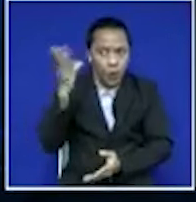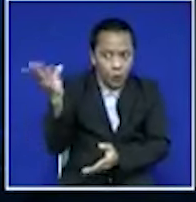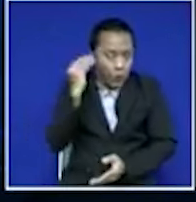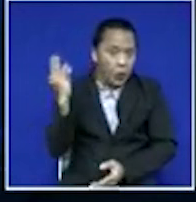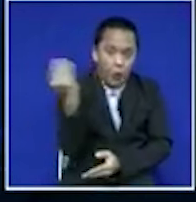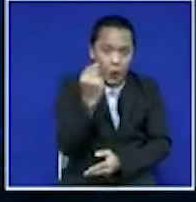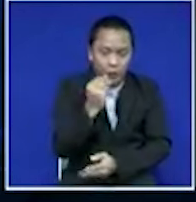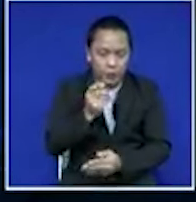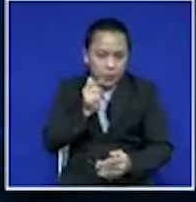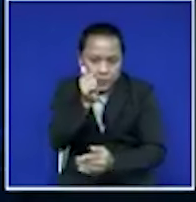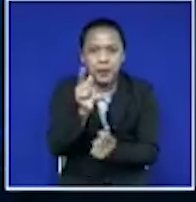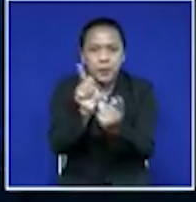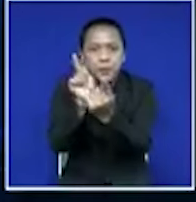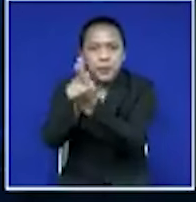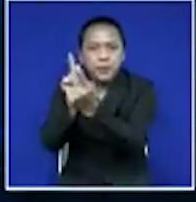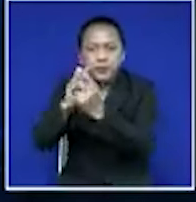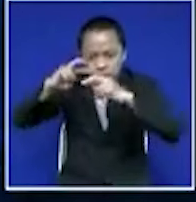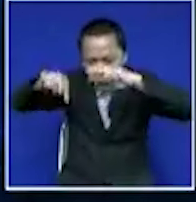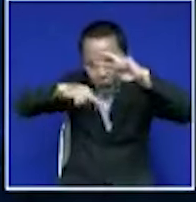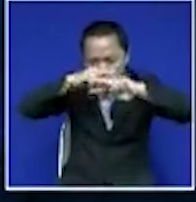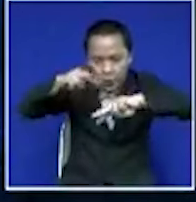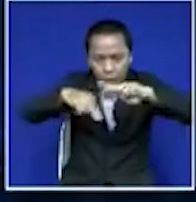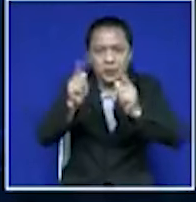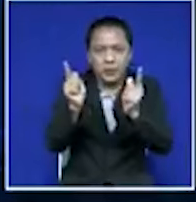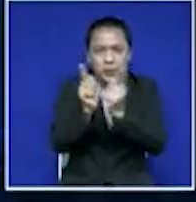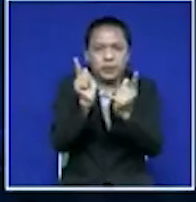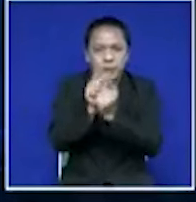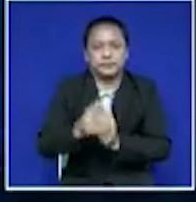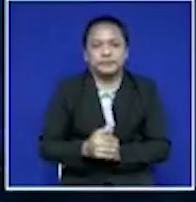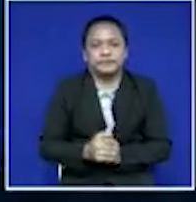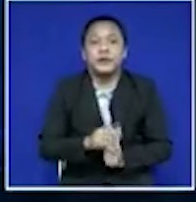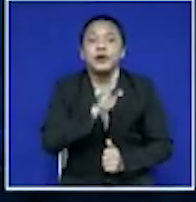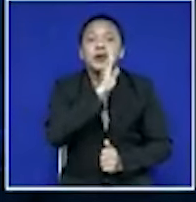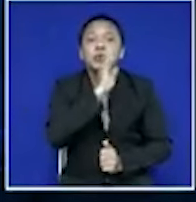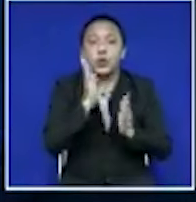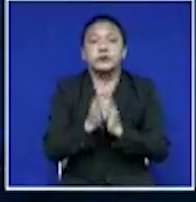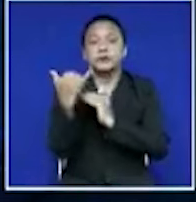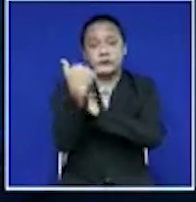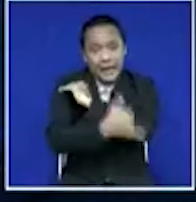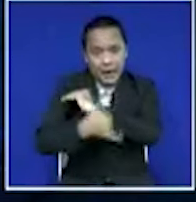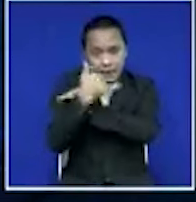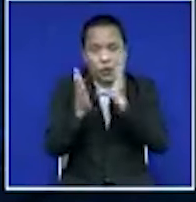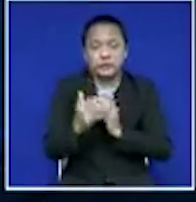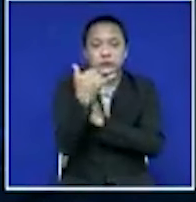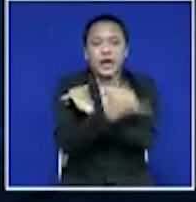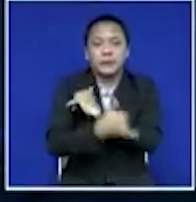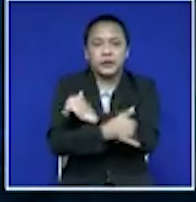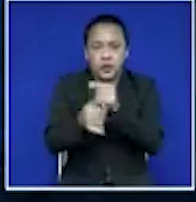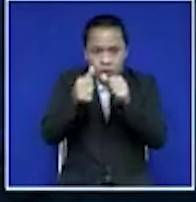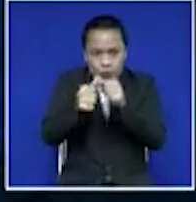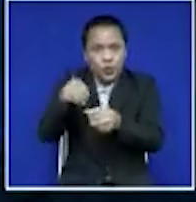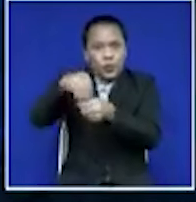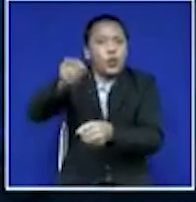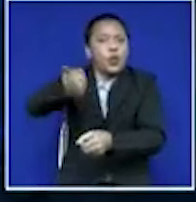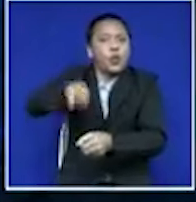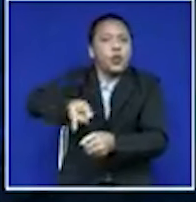นเร็วตอนนี้เคสทั้งหลายที่ผลออกมายืนยันเนี่ยนะครับถ้าเป็นคนต่างด้าวให้อยู่กับพื้นที่ตรงนั้